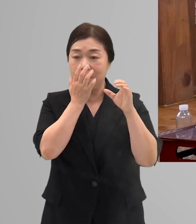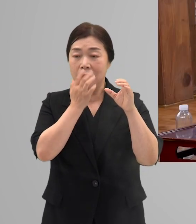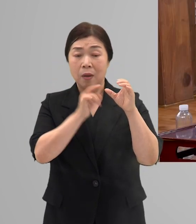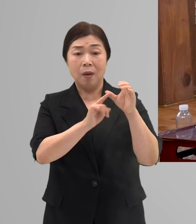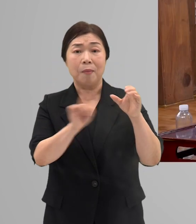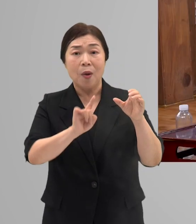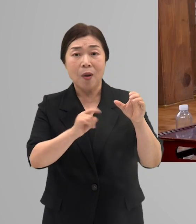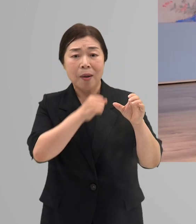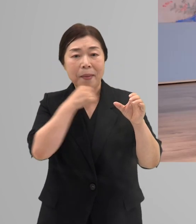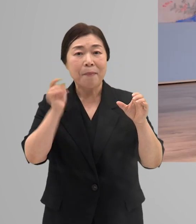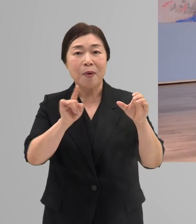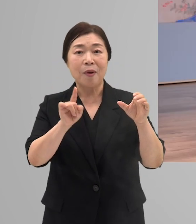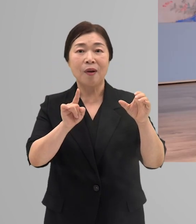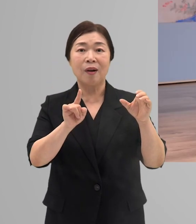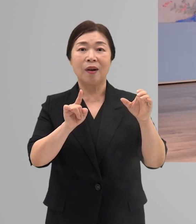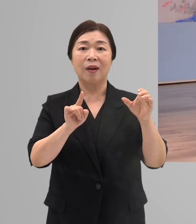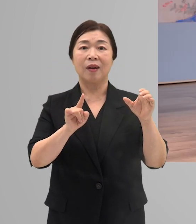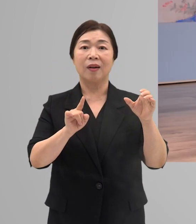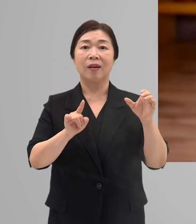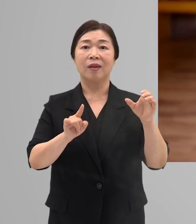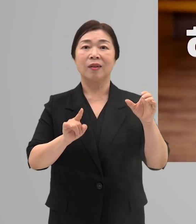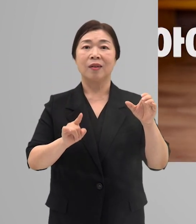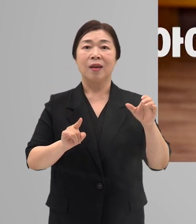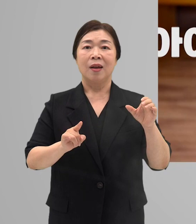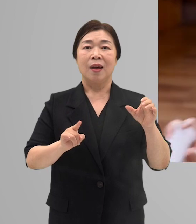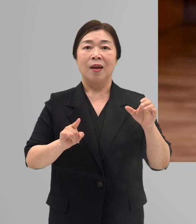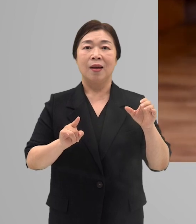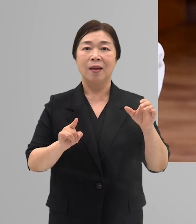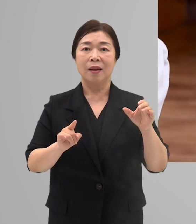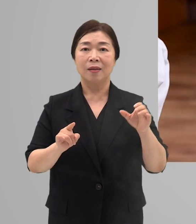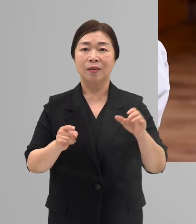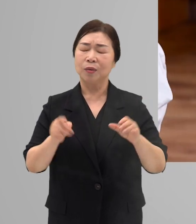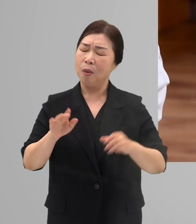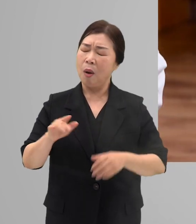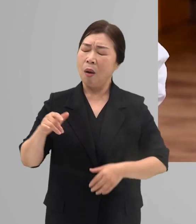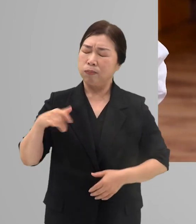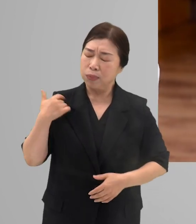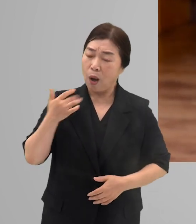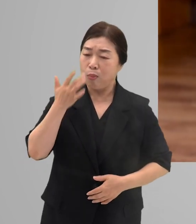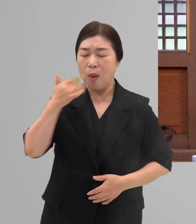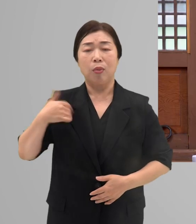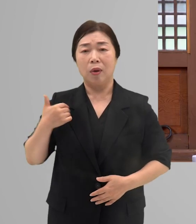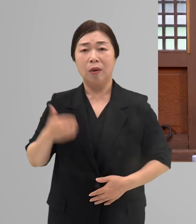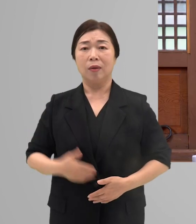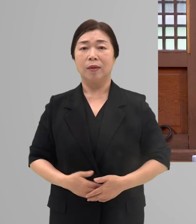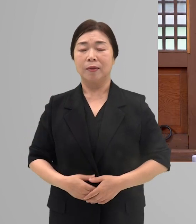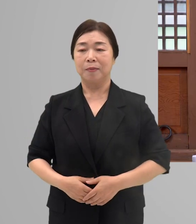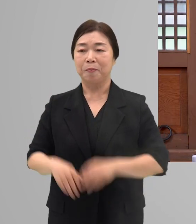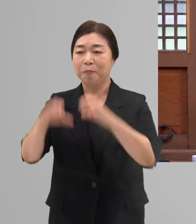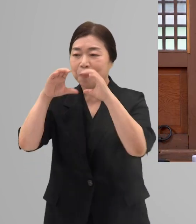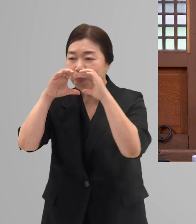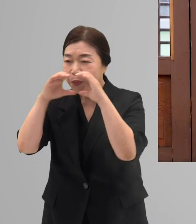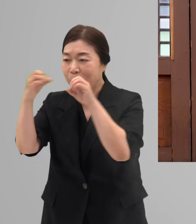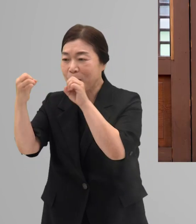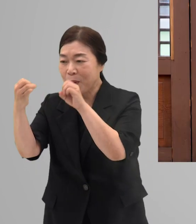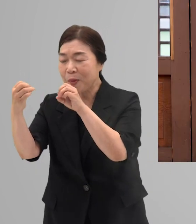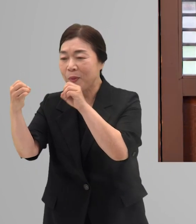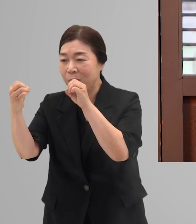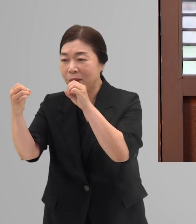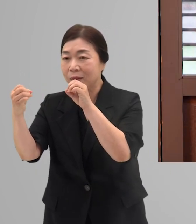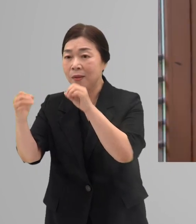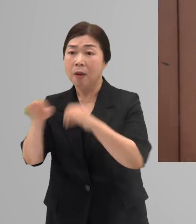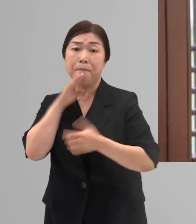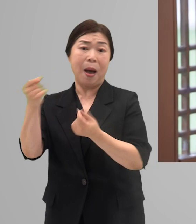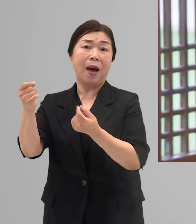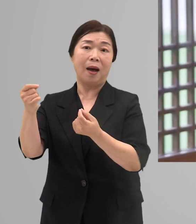뭐지? 현주님도 드시고 빨리 현주님도 한번 가세요. 근데 뭐가 뭔지 잘 모르겠어요.